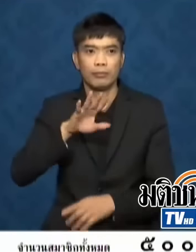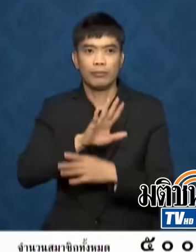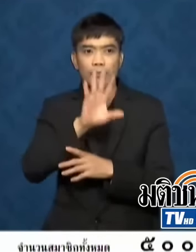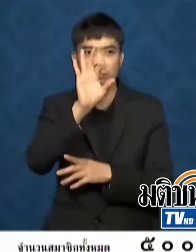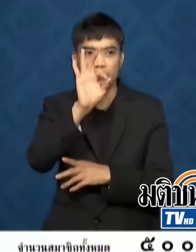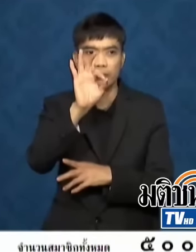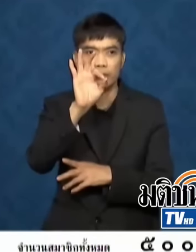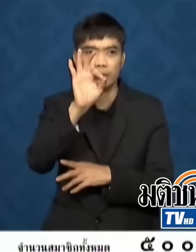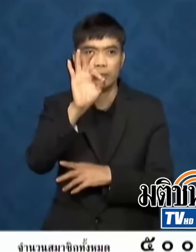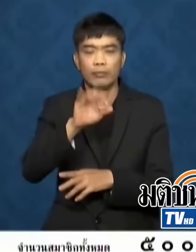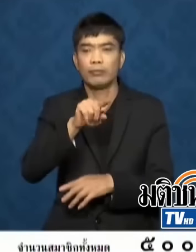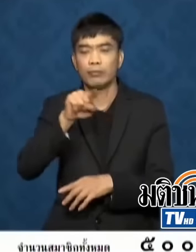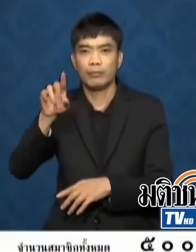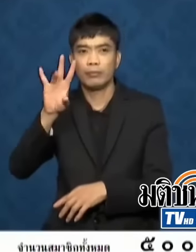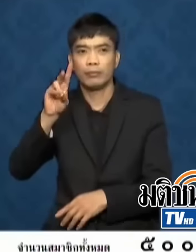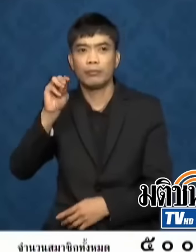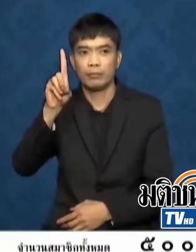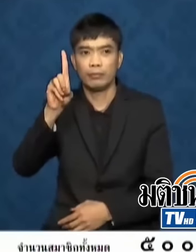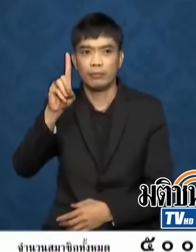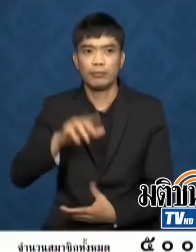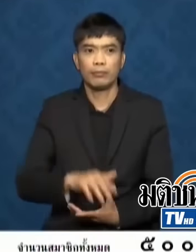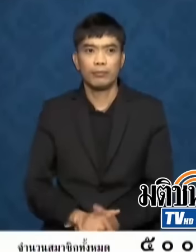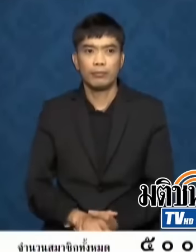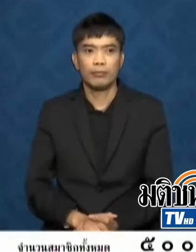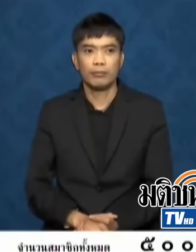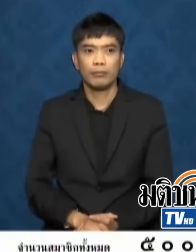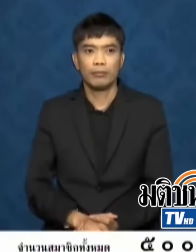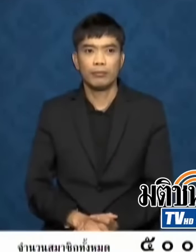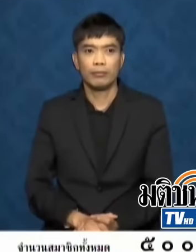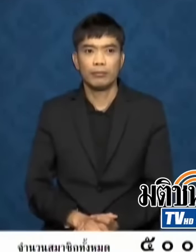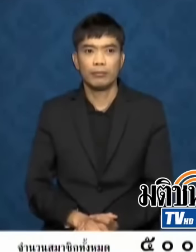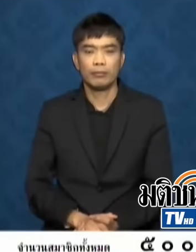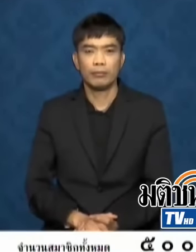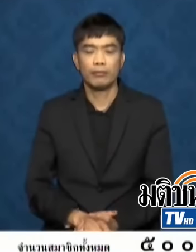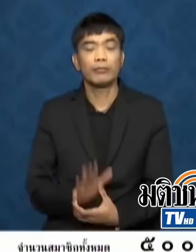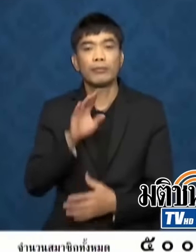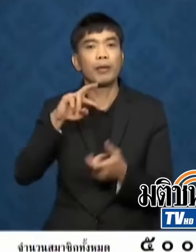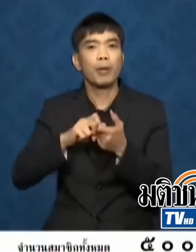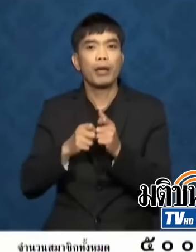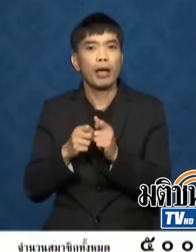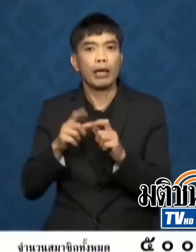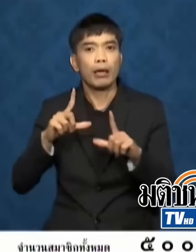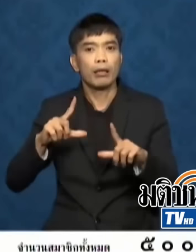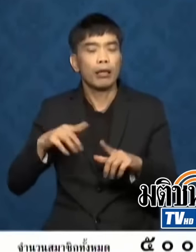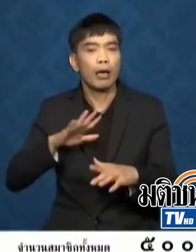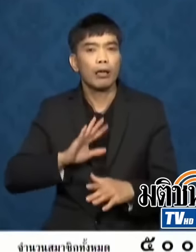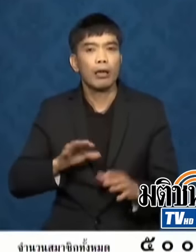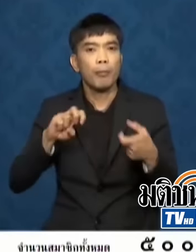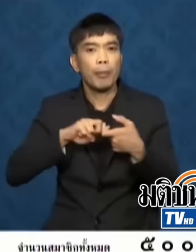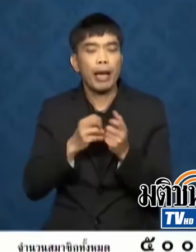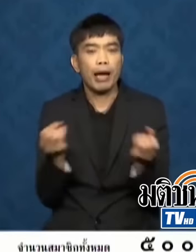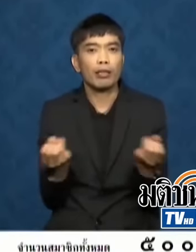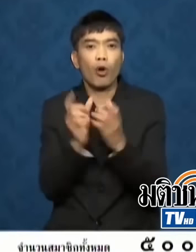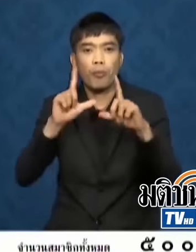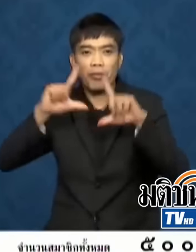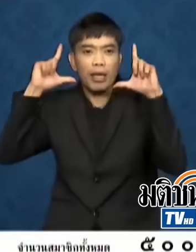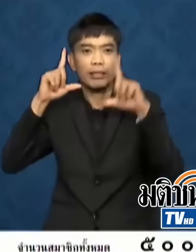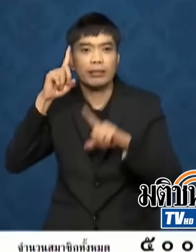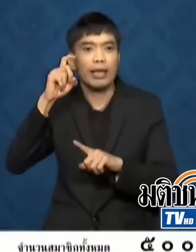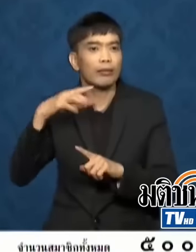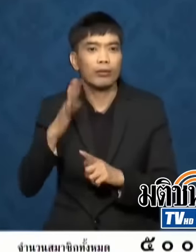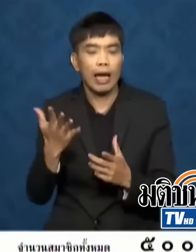9ถึงข้อ71ค่ะ ครับ เสียหายตรงไหนคะผ้าอนามัยนี่ค่ะท่านเสียหายตรงไหนคะมันเสีย